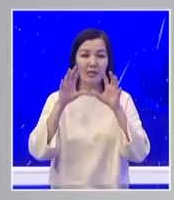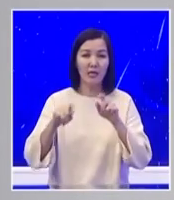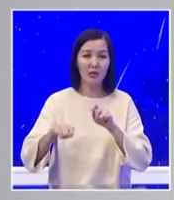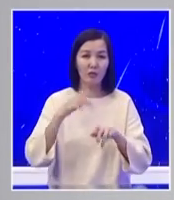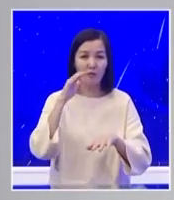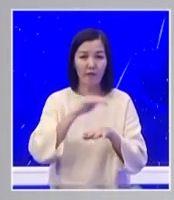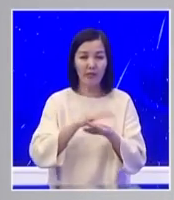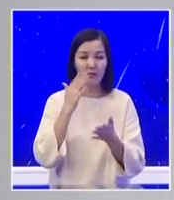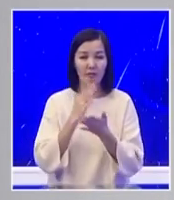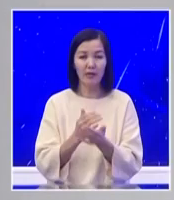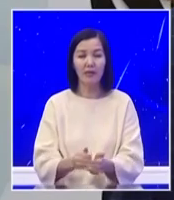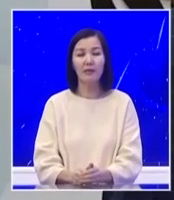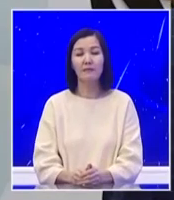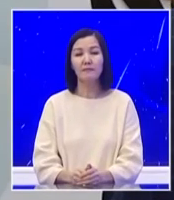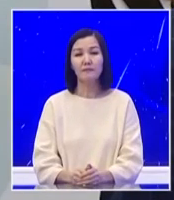фактісі анықталған.